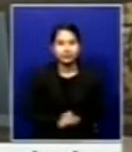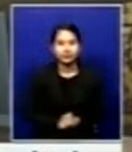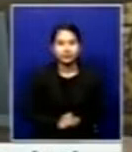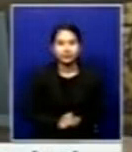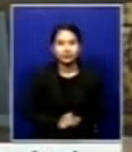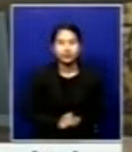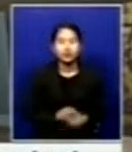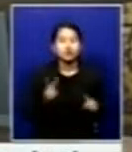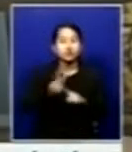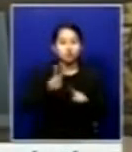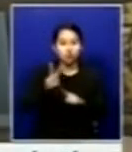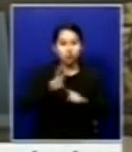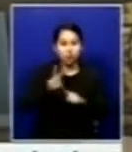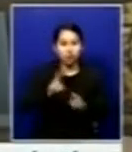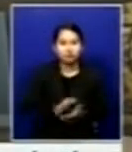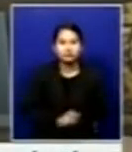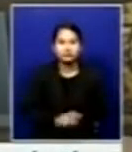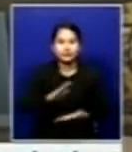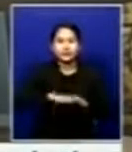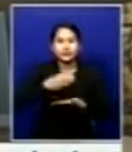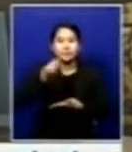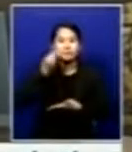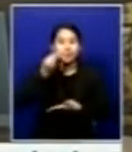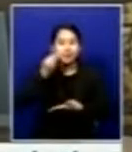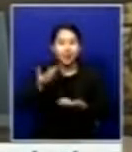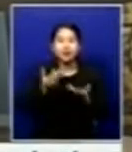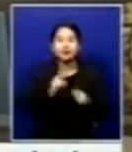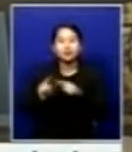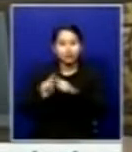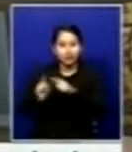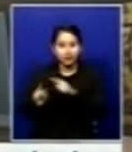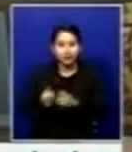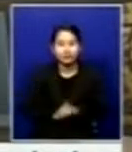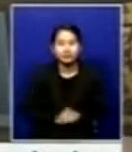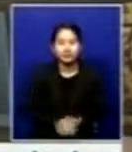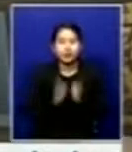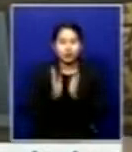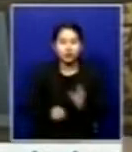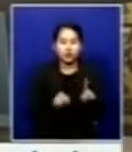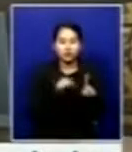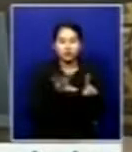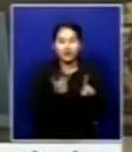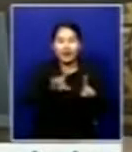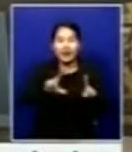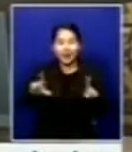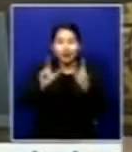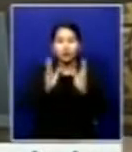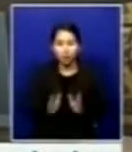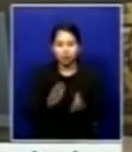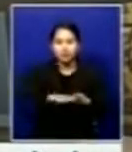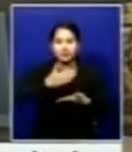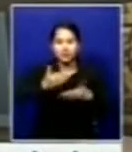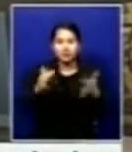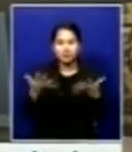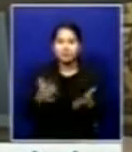ที่สองเรื่องทะเบียนราษฎร 1.7 ล้านคนที่ไม่มีทะเบียนเนี่ย